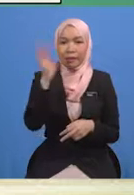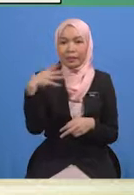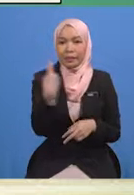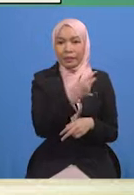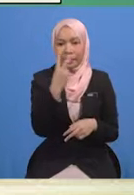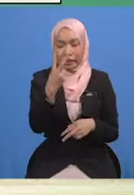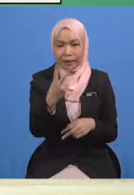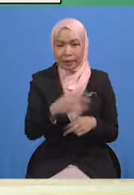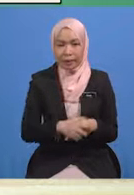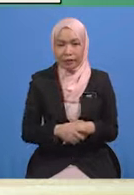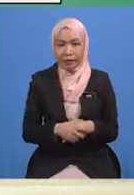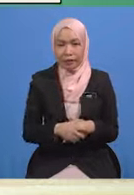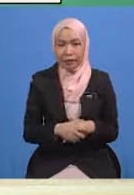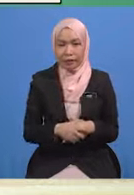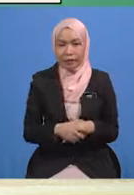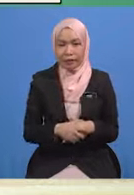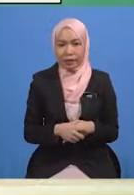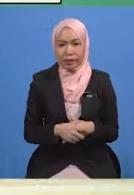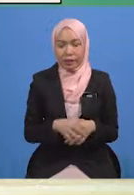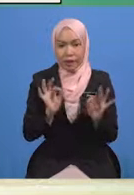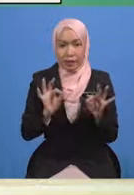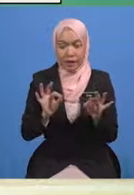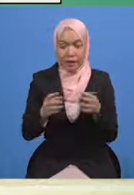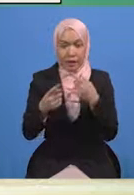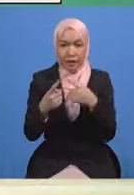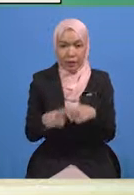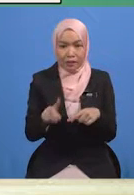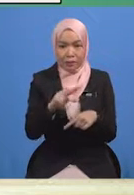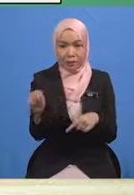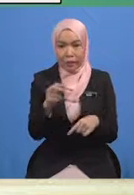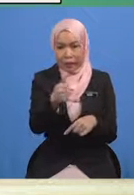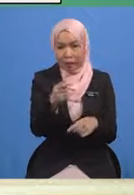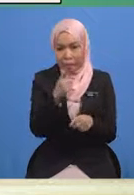Mari kita lihat adakah jawapan kamu betul?